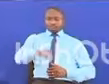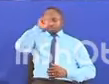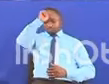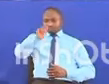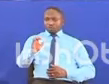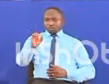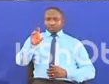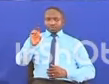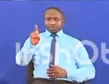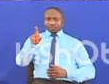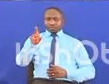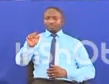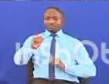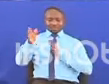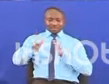Kfaule Sende kajiandae.